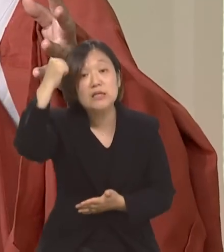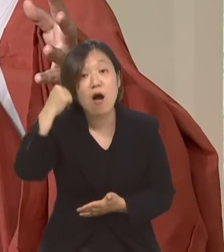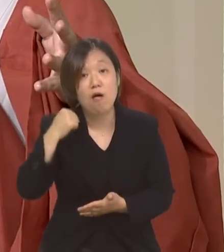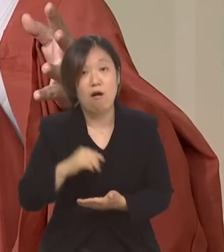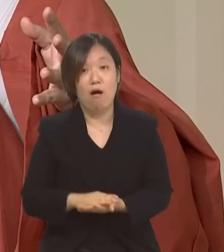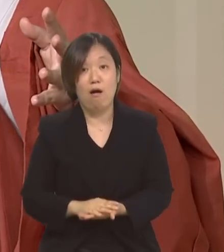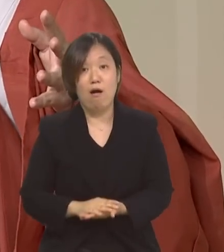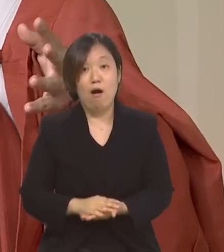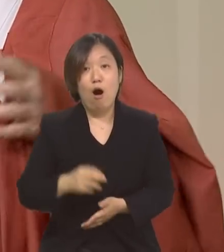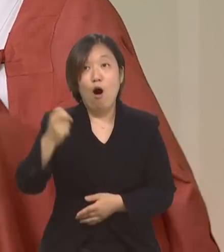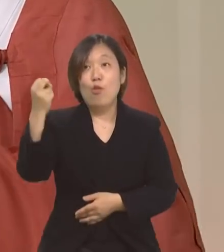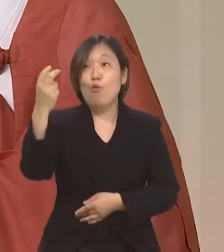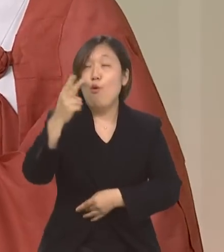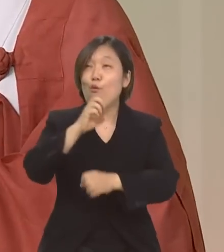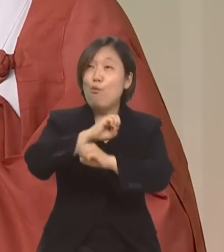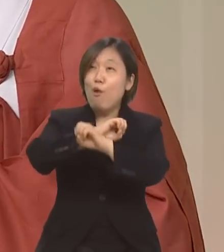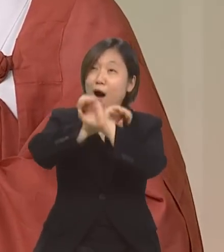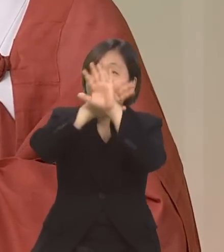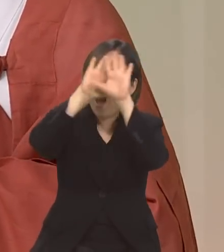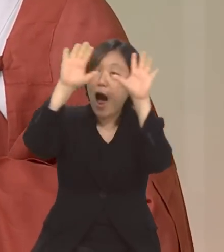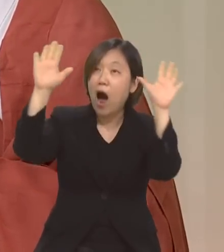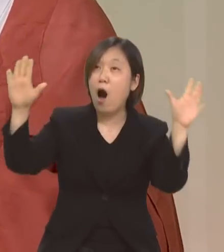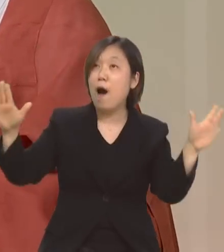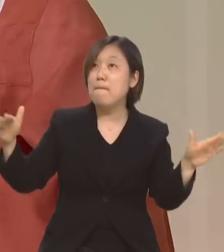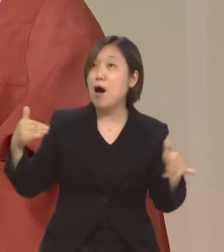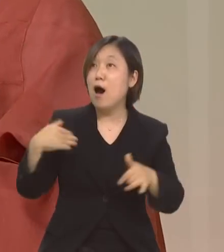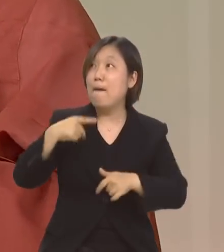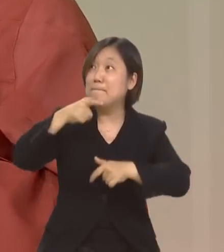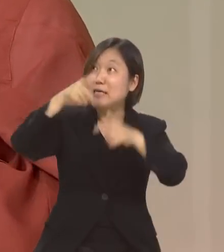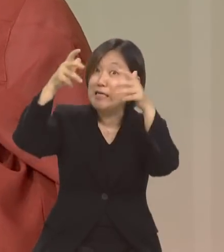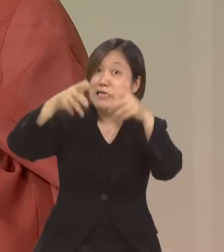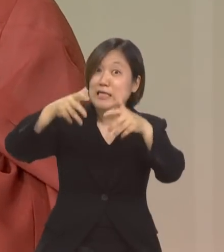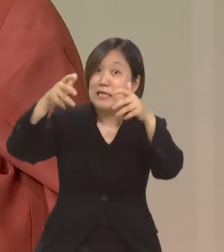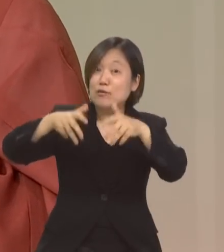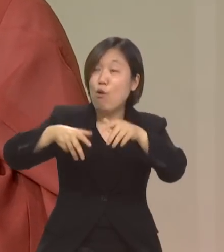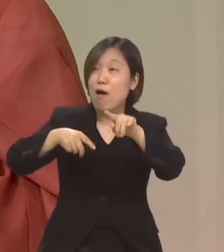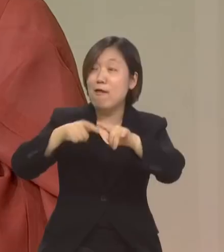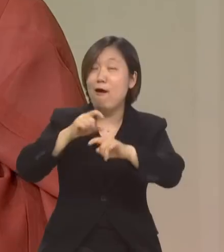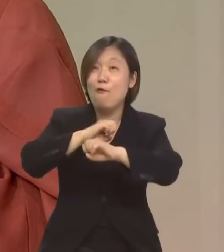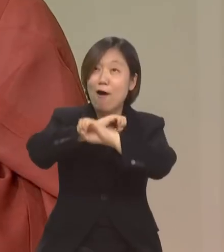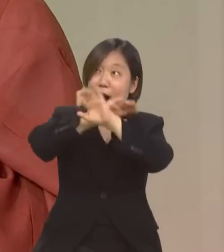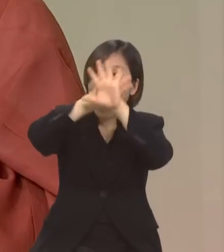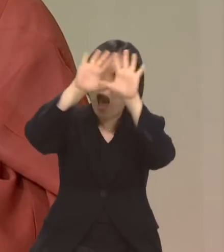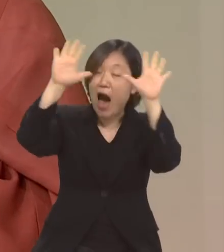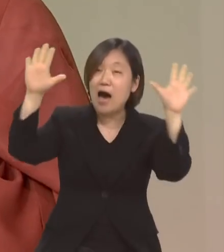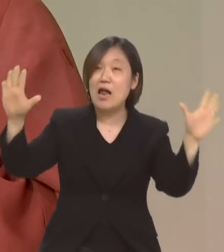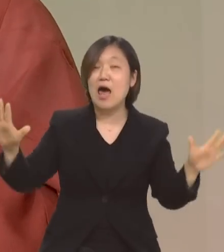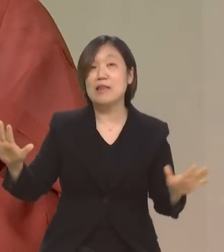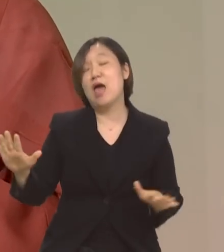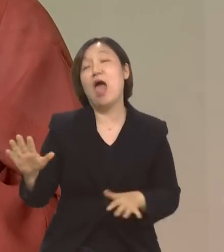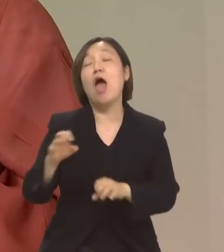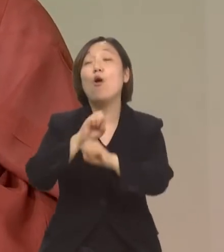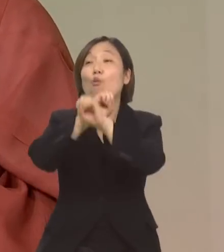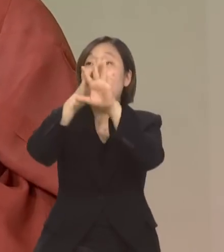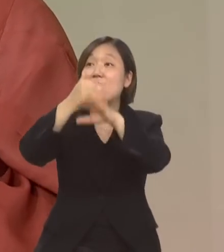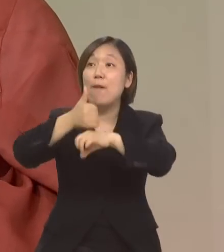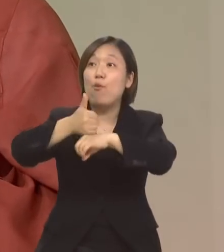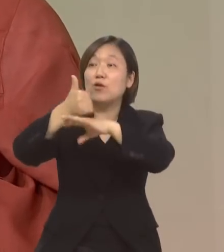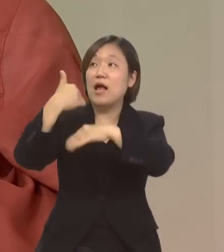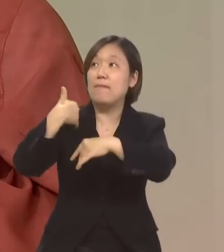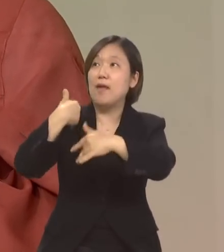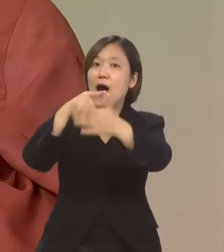광명이 펼쳐지면서 그 빛 속에서 관세음보살님이 다 나타나셔서 자기를 이렇게